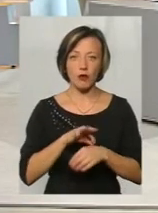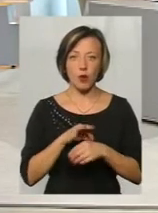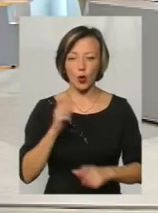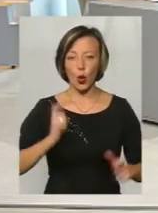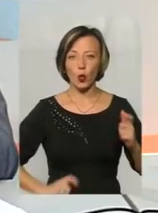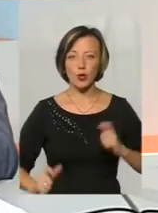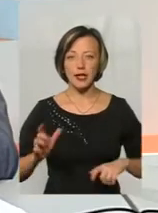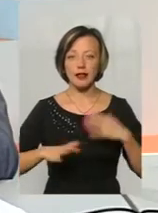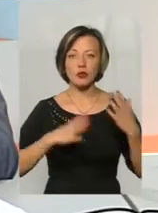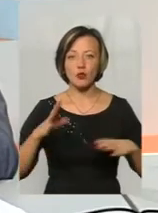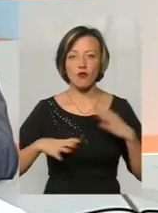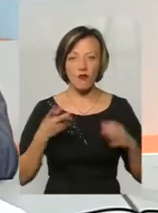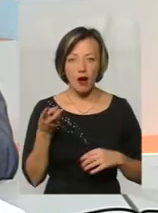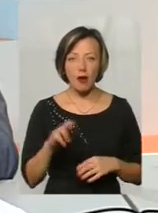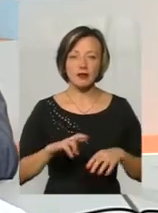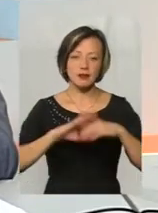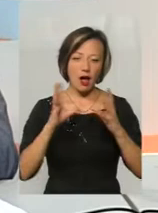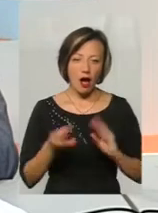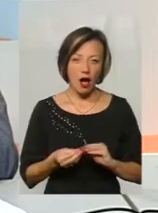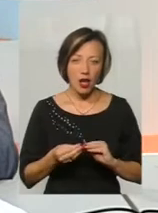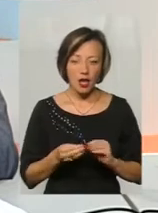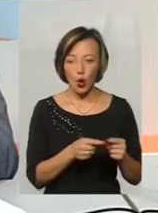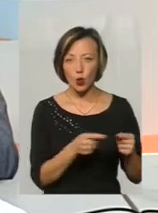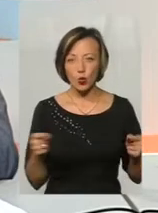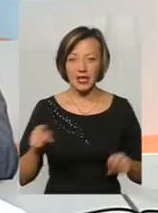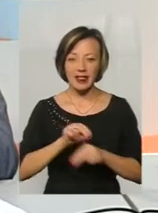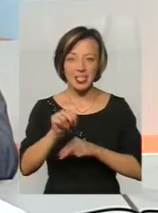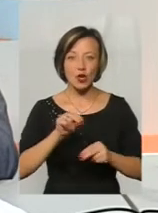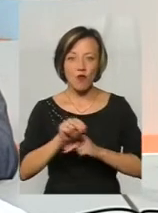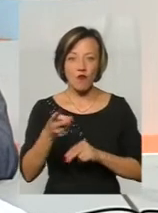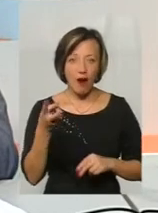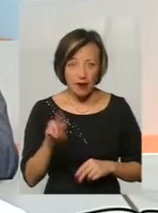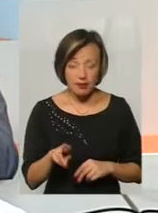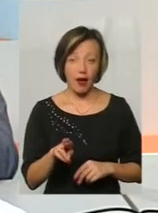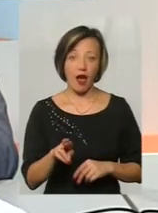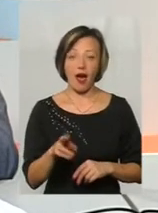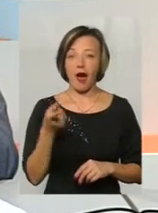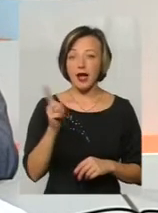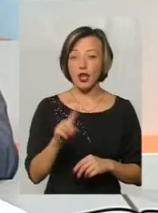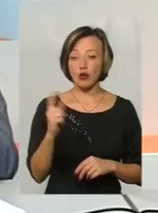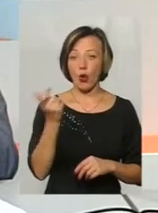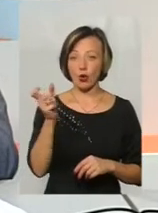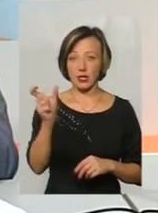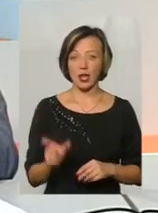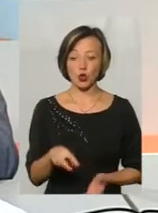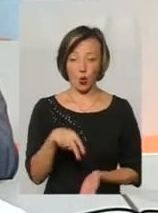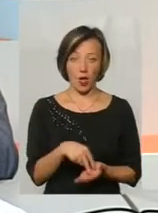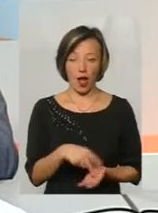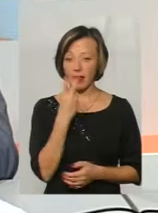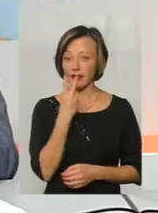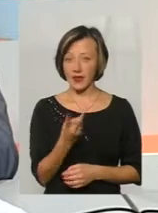курси дресирування, там загальний курс дресировки, чи як він там ще там називається. А те, що хазяйка стояла і дивилась, це